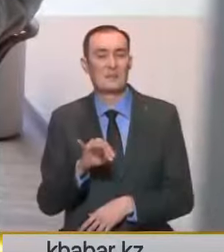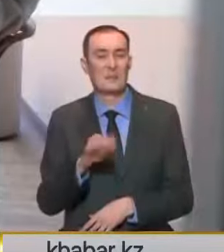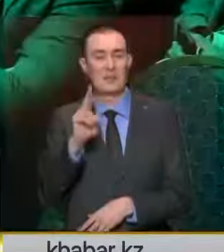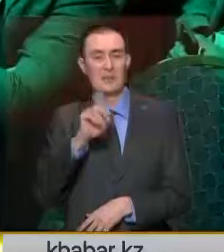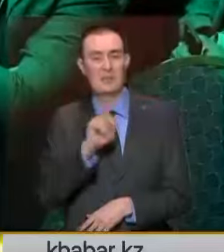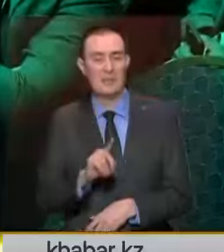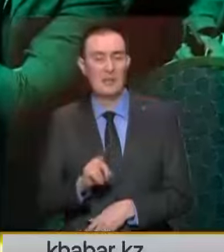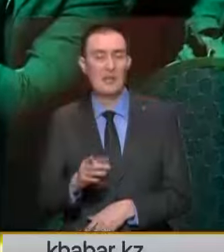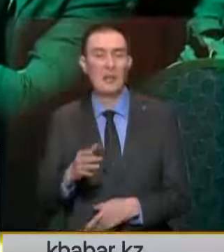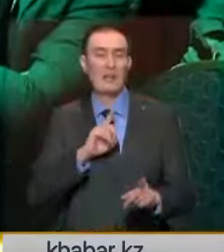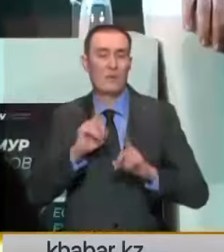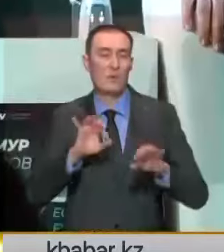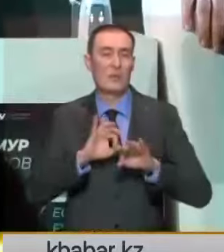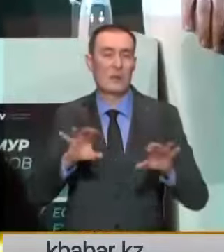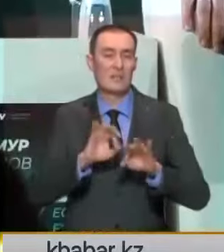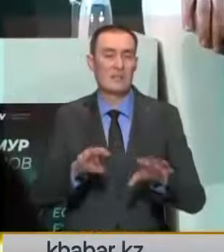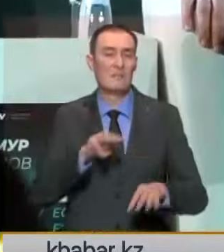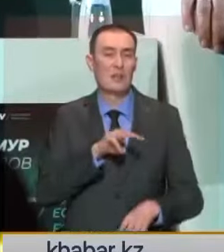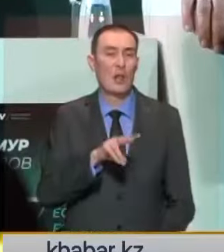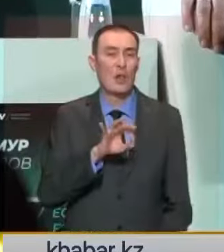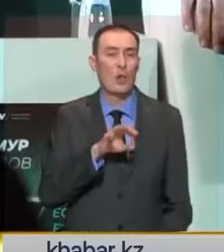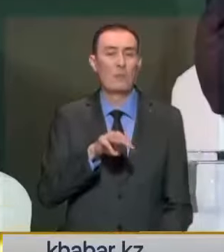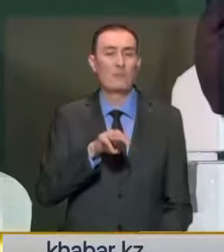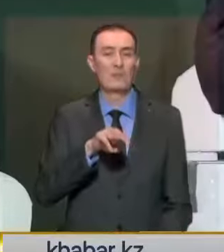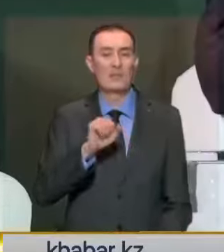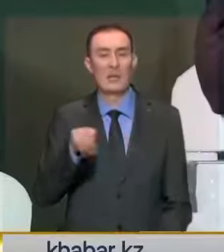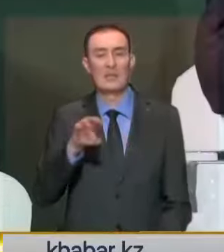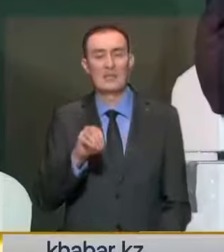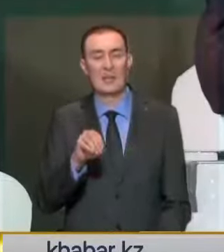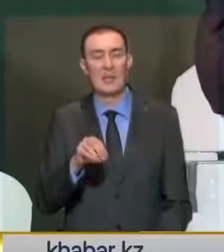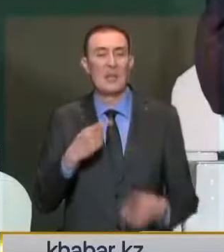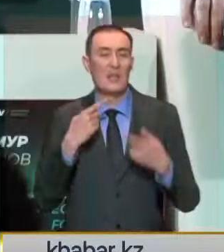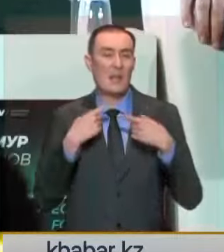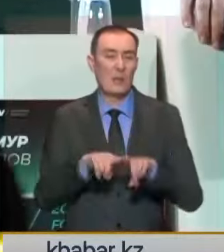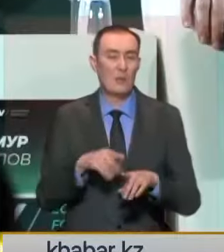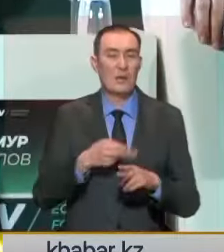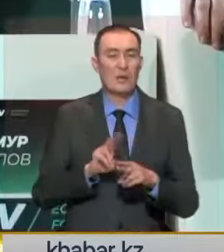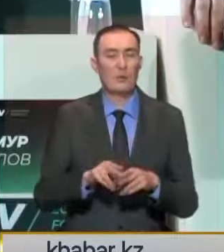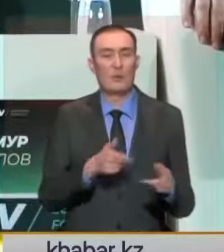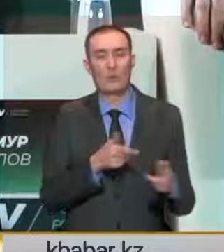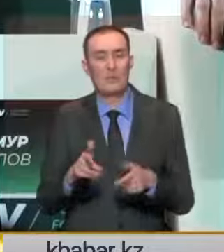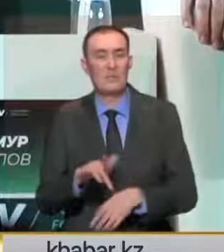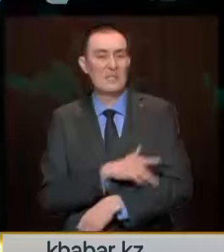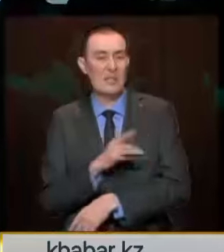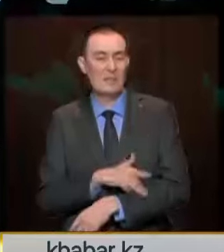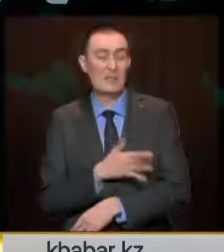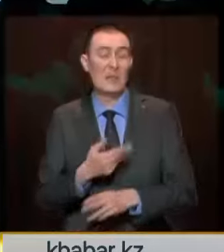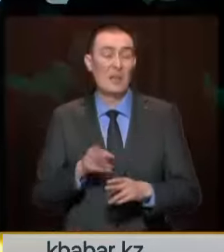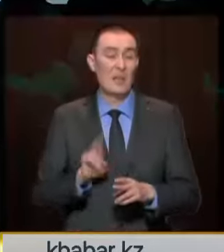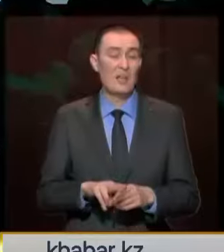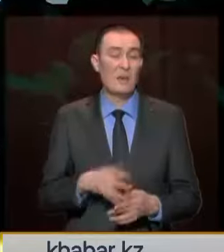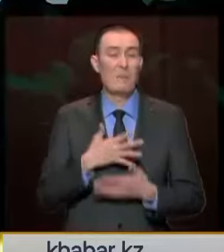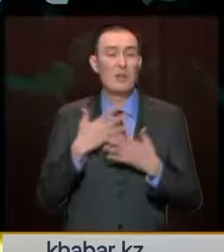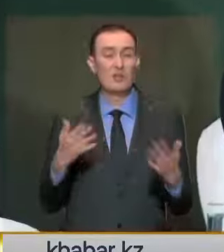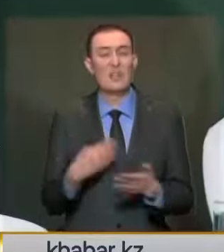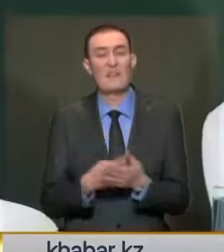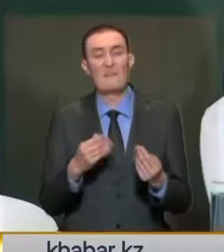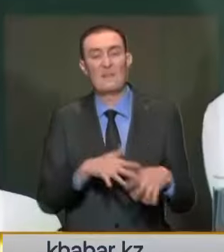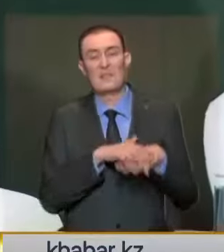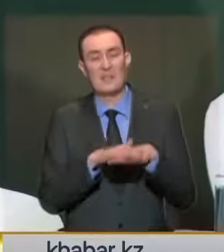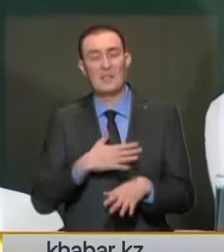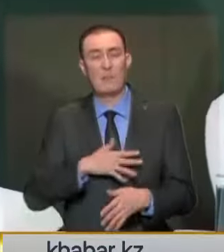этом недавно на форуме рассказал Михаил Амтадзе. Технологии, которые мы разрабатываем, и сервисы, которые мы создаем, это огромные инвестиции.